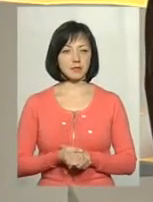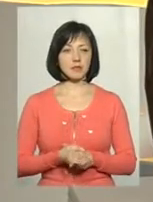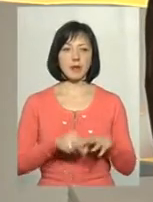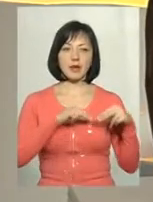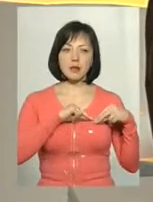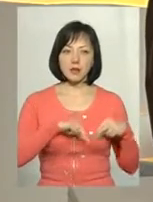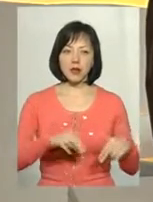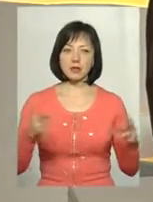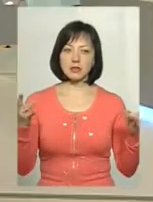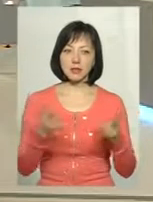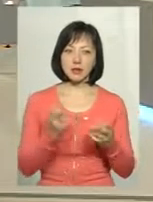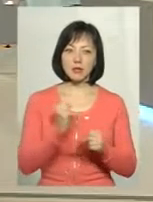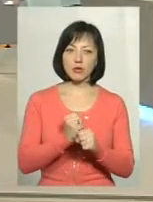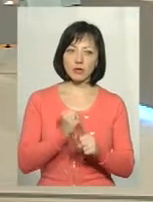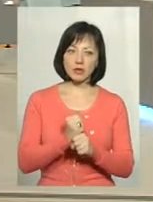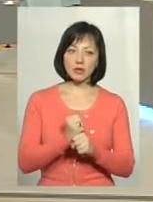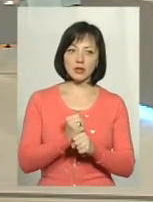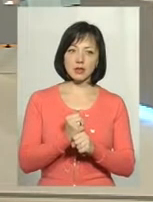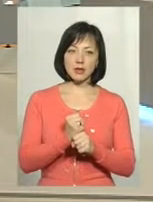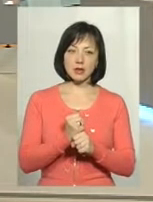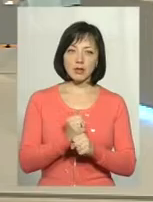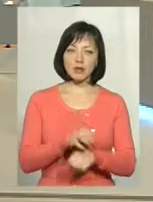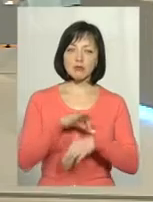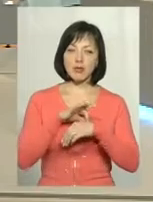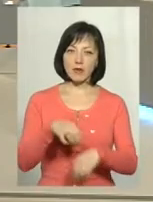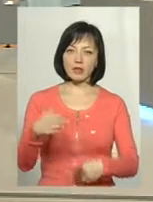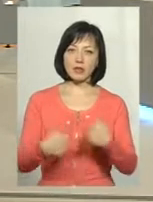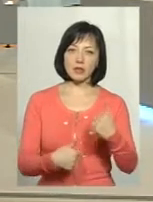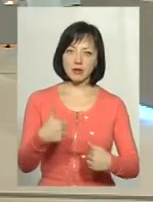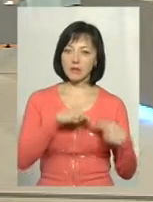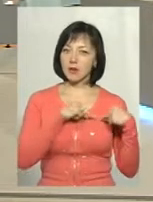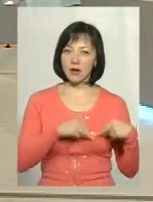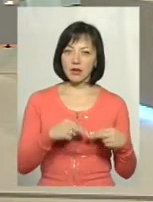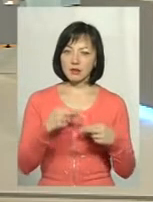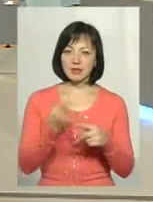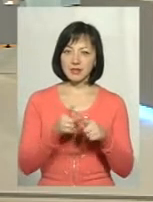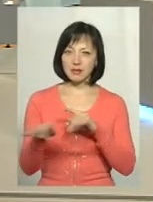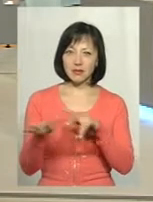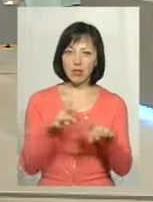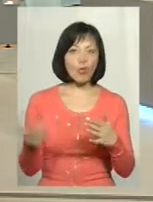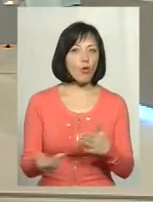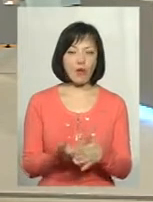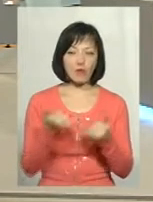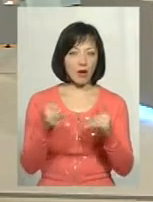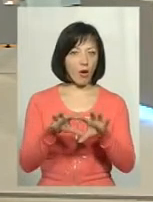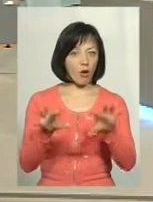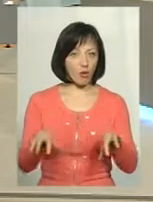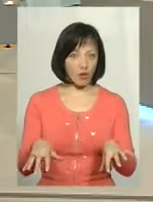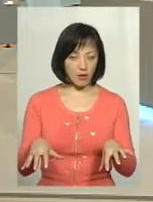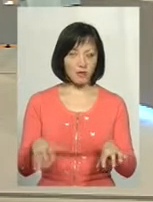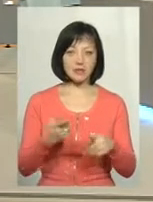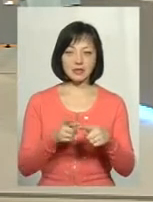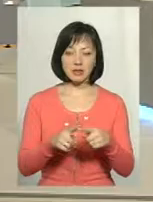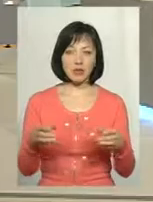праця, яку треба робити з проведення тих самих тендерів, праця нова для більшості голів об'єднаних тергромад, для